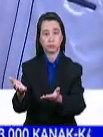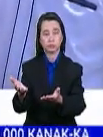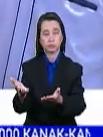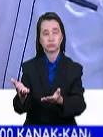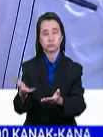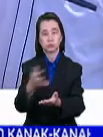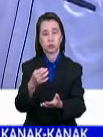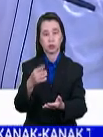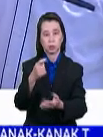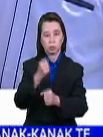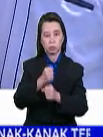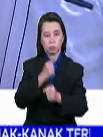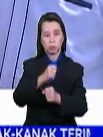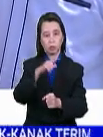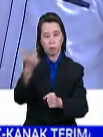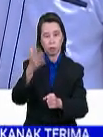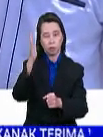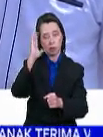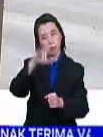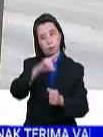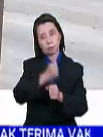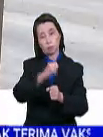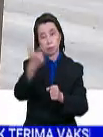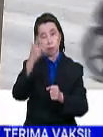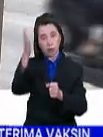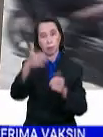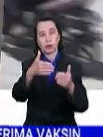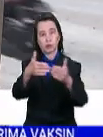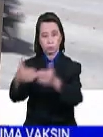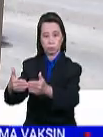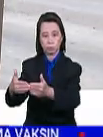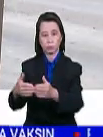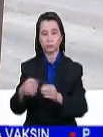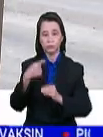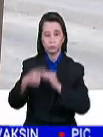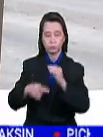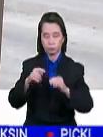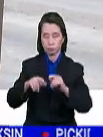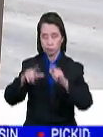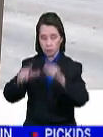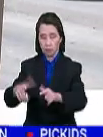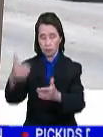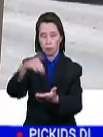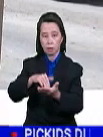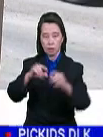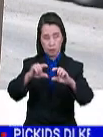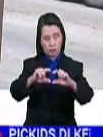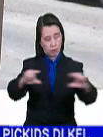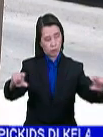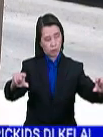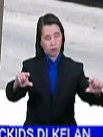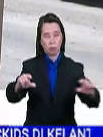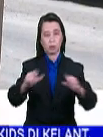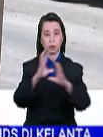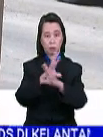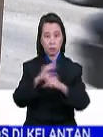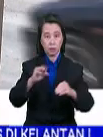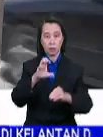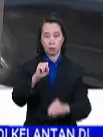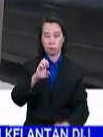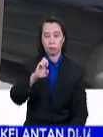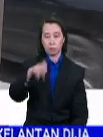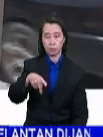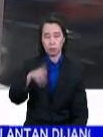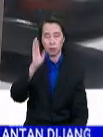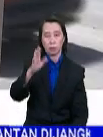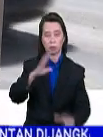dana KJP lain akan diteruskan Iya jelasin lagi berhubung isu penempatan semula kabel milik Rawa energi berhak sip